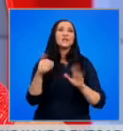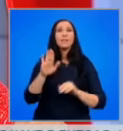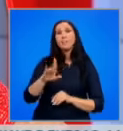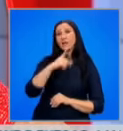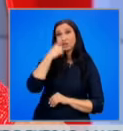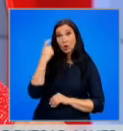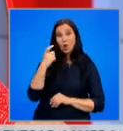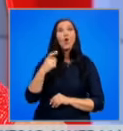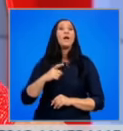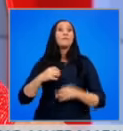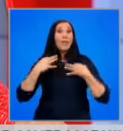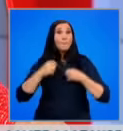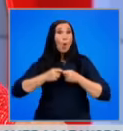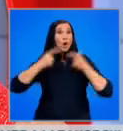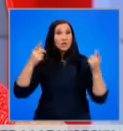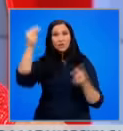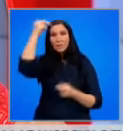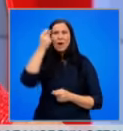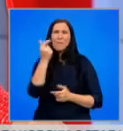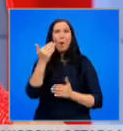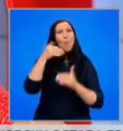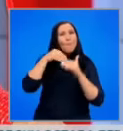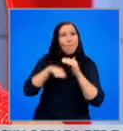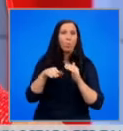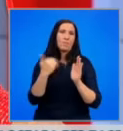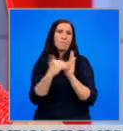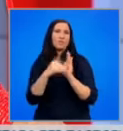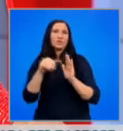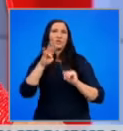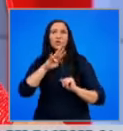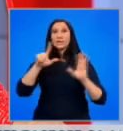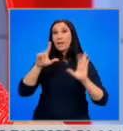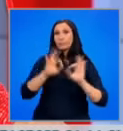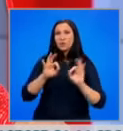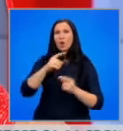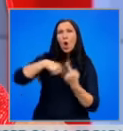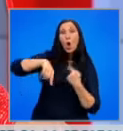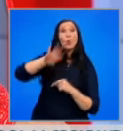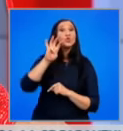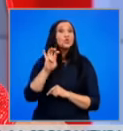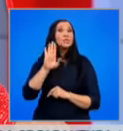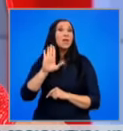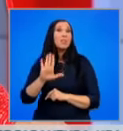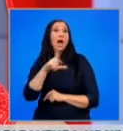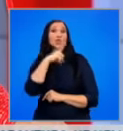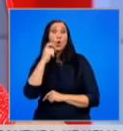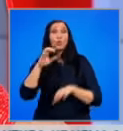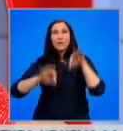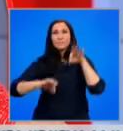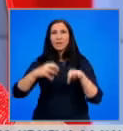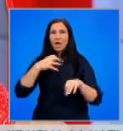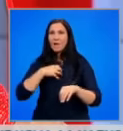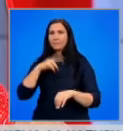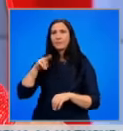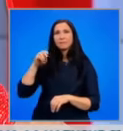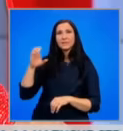а в Демократична България малко под половината, 47%. По около 40% от избирателите на ГЕРБ, ДПС